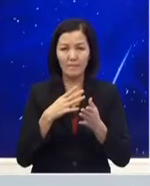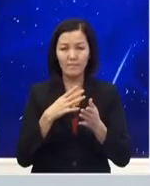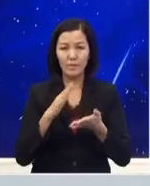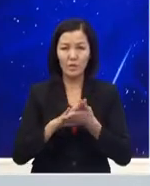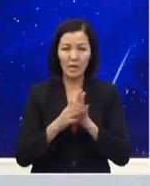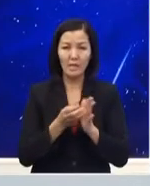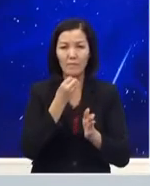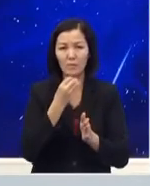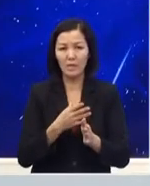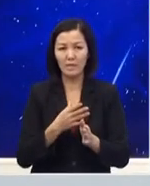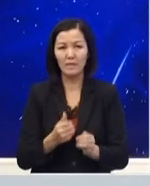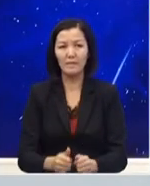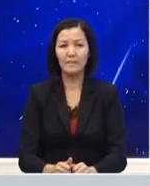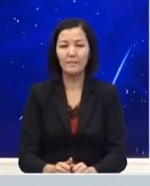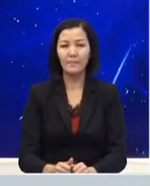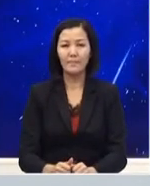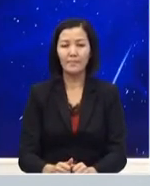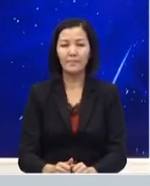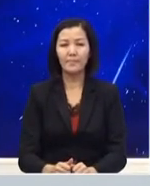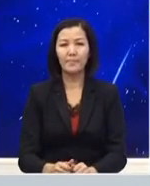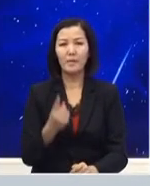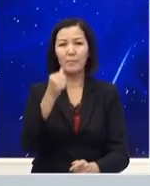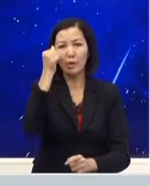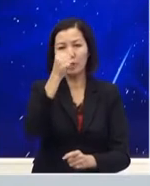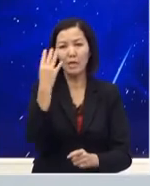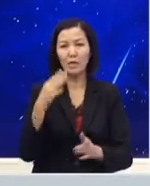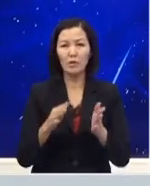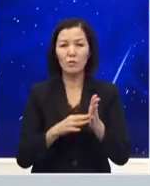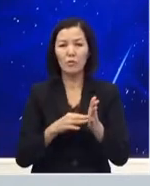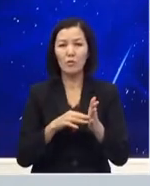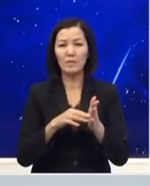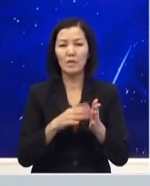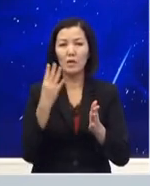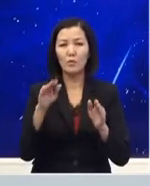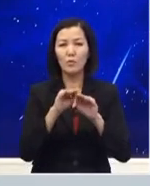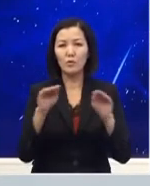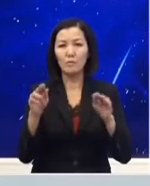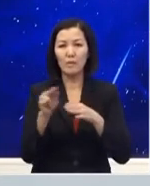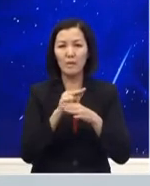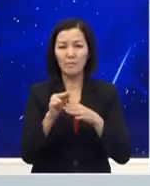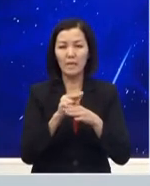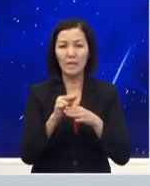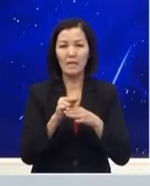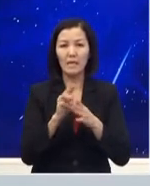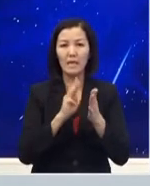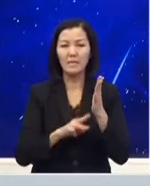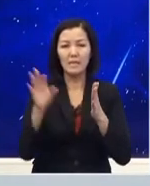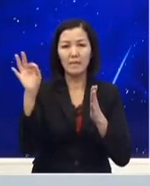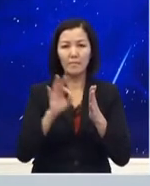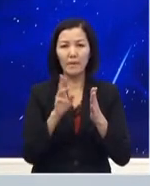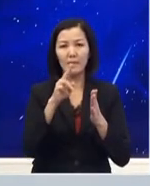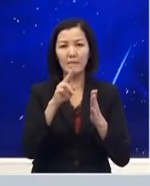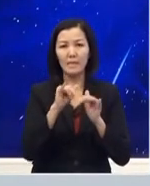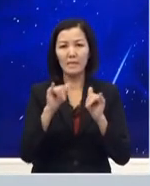нас 49 пациентов пролечились. Бір жылда 49 науқас аурудың 4 дәрежесімен емделді. Оның ішінде 80%-ында